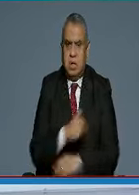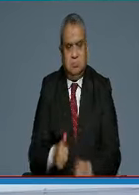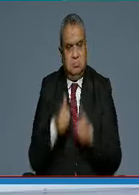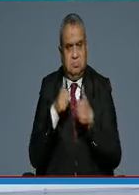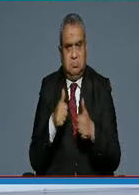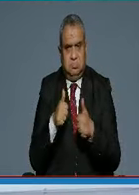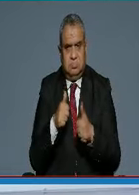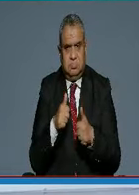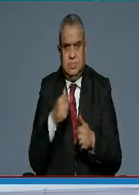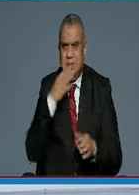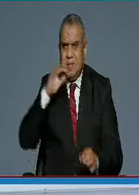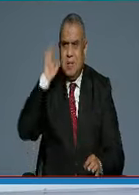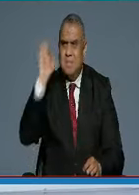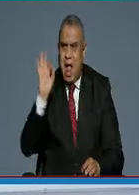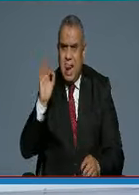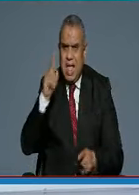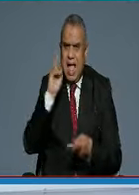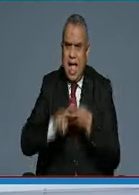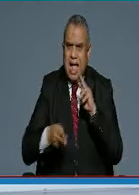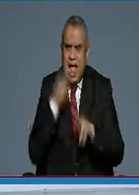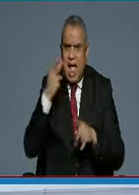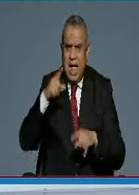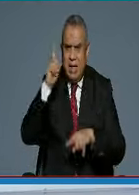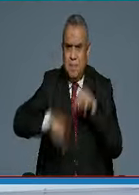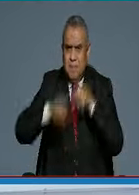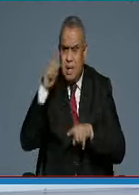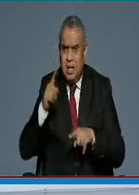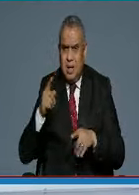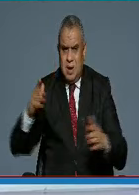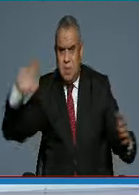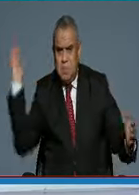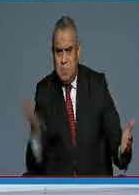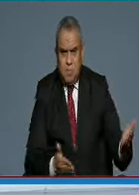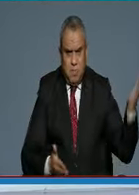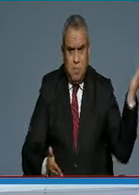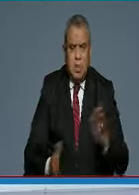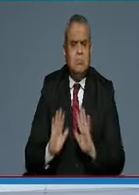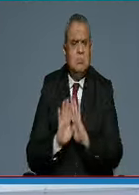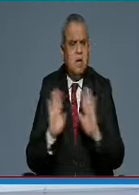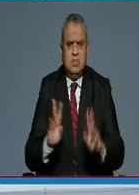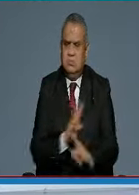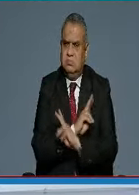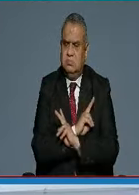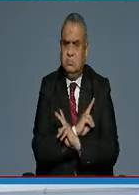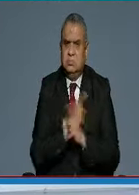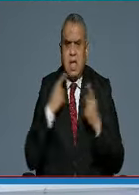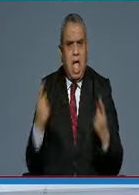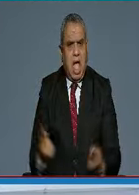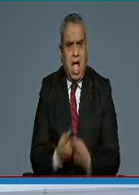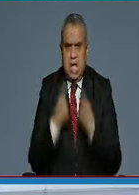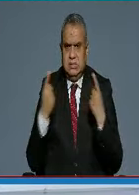لاشاره ولا حركه ولا ولا خبطه بص ما عملش اي حاجه لاعب عادي جدا